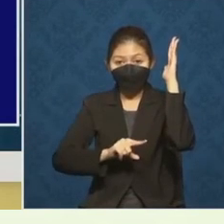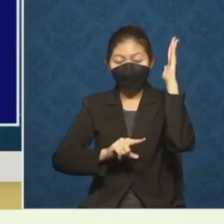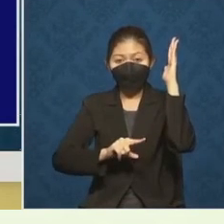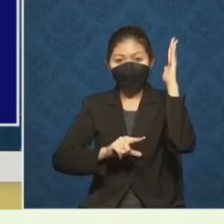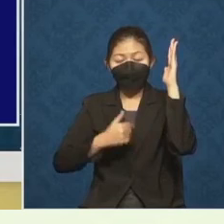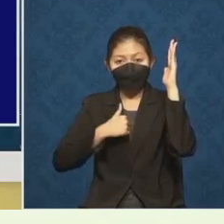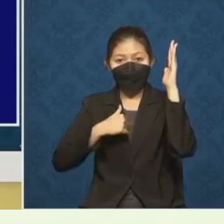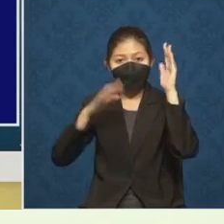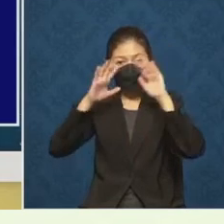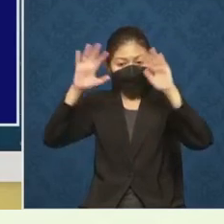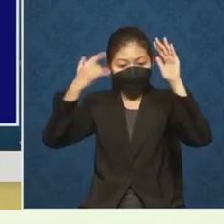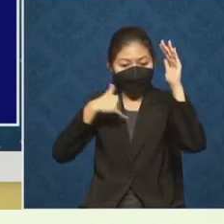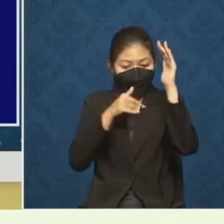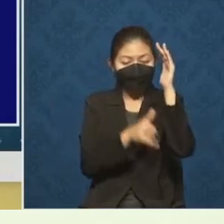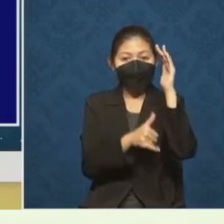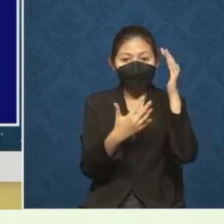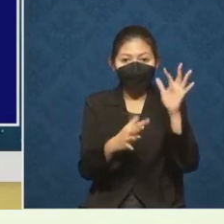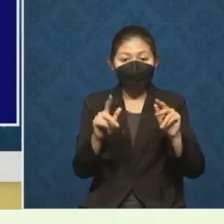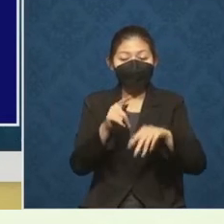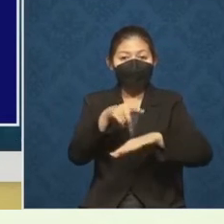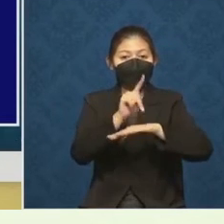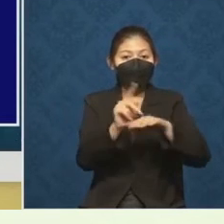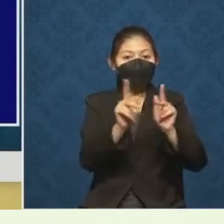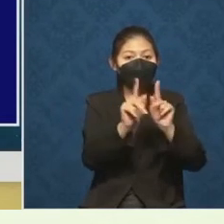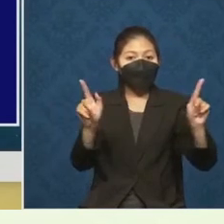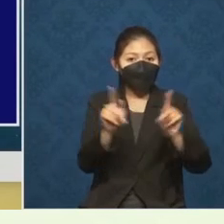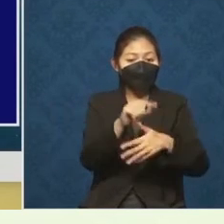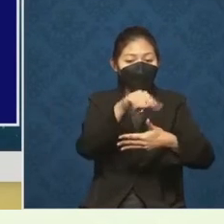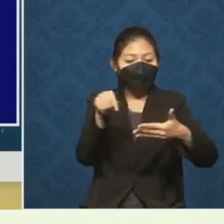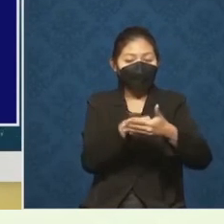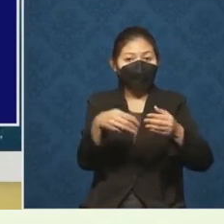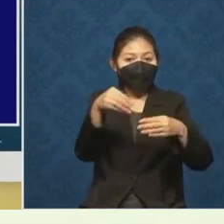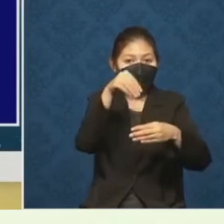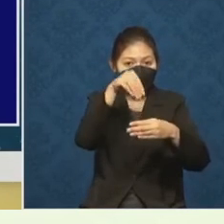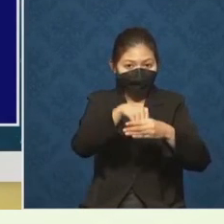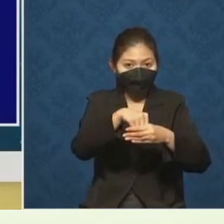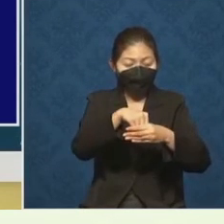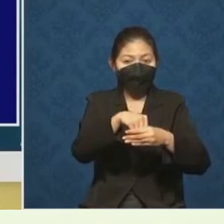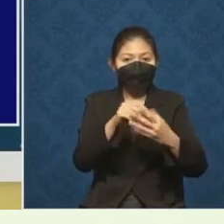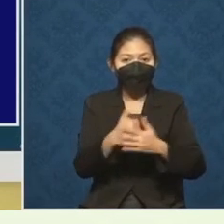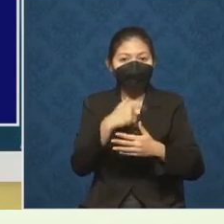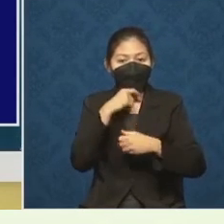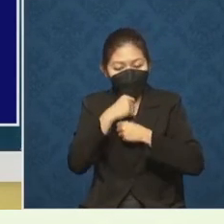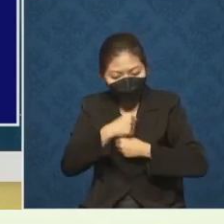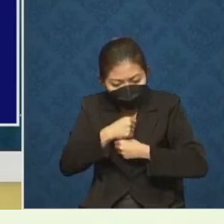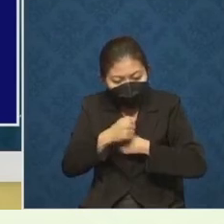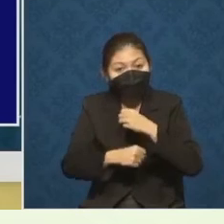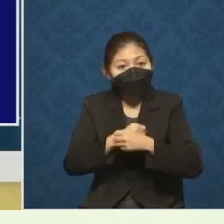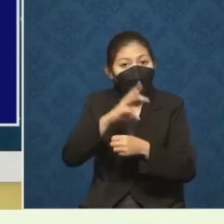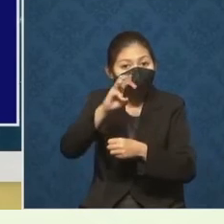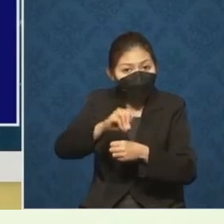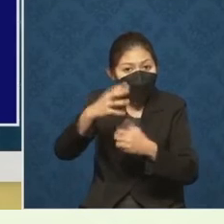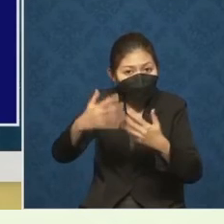านกรรมการเลือกตั้งที่นครศรีแก่จะ60แล้วครับแต่น้อยกว่าผมนะผมยัง